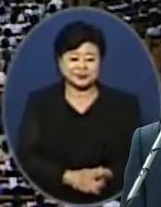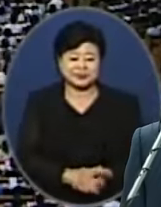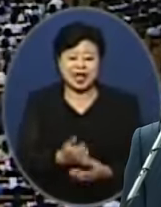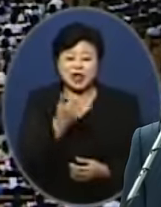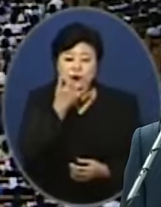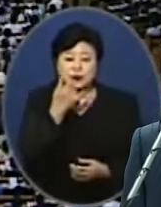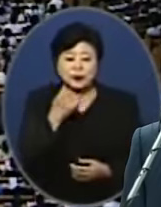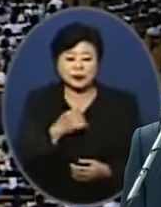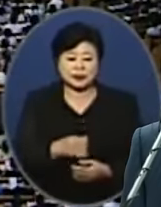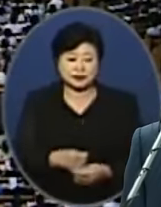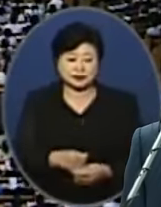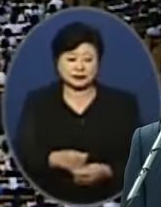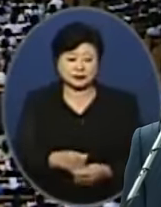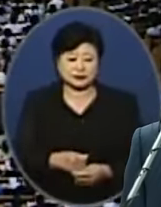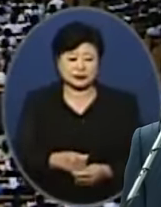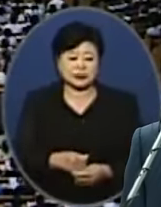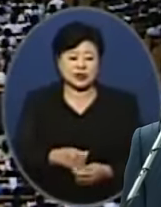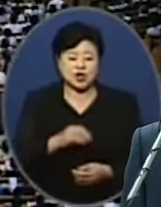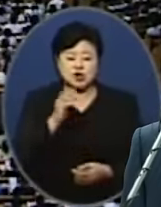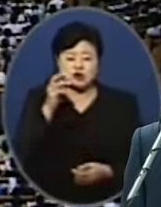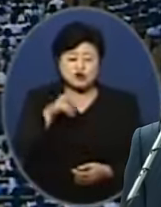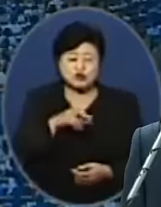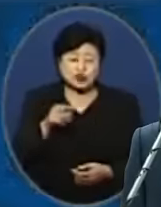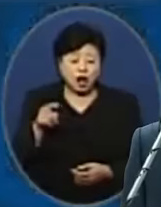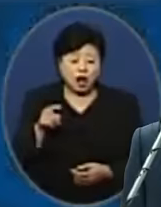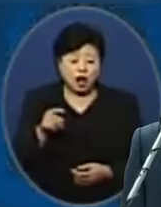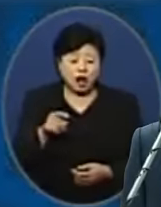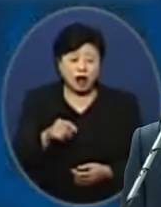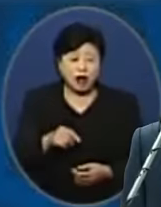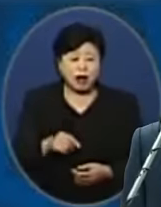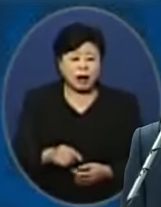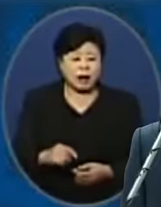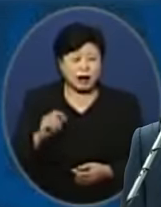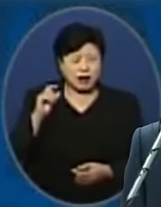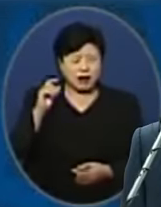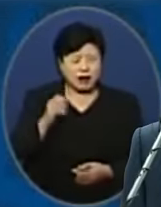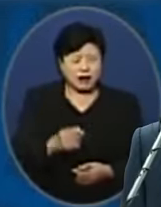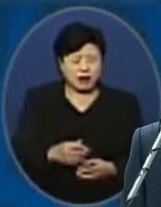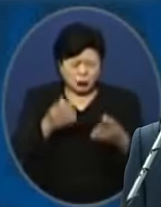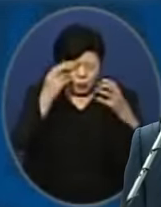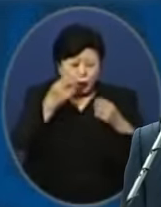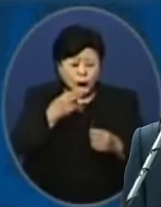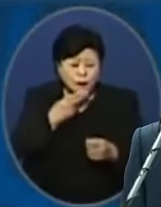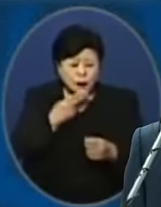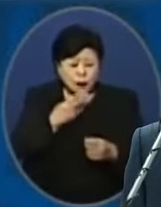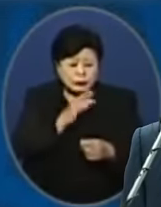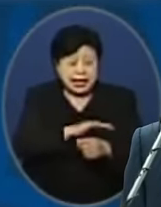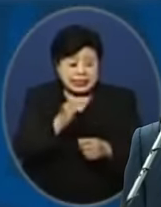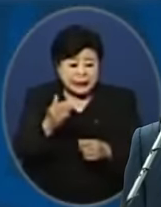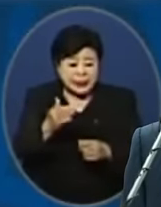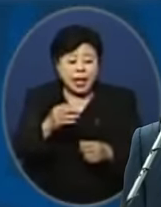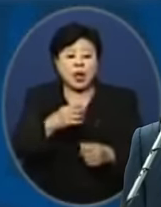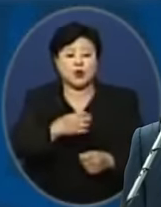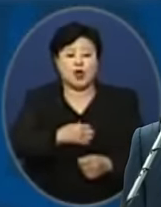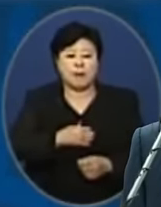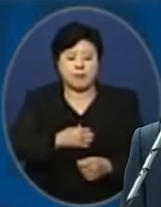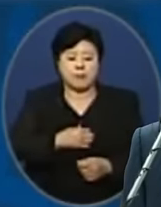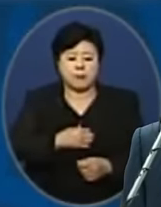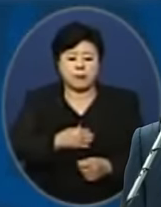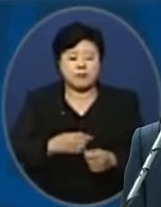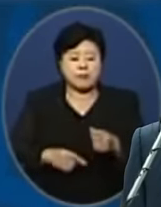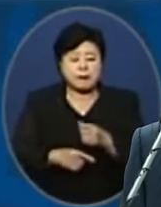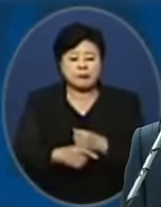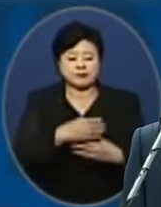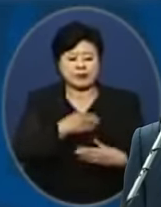독일의 신학자 마르틴 루터는 시련이 없고 모든 것이 순조로울 때가 가장 위험한 때다. 다